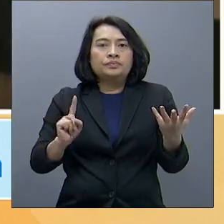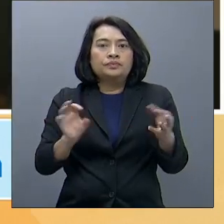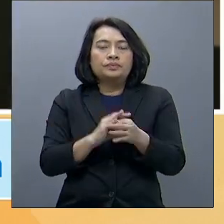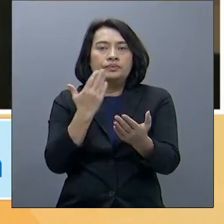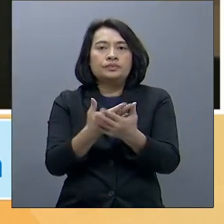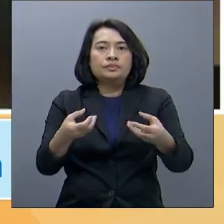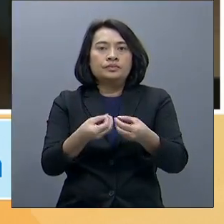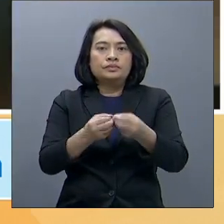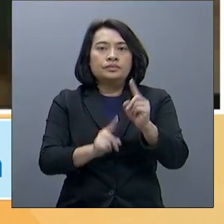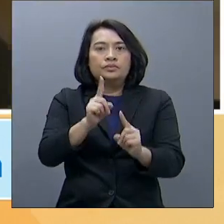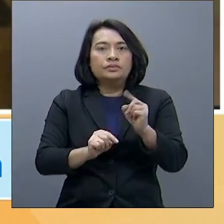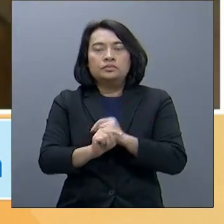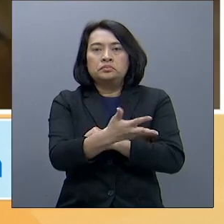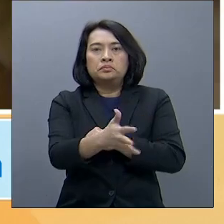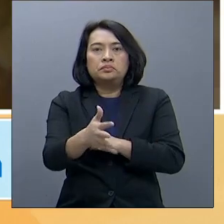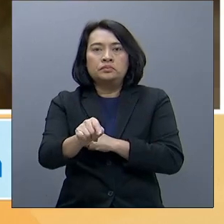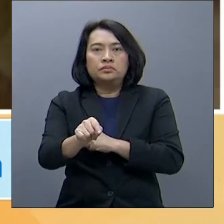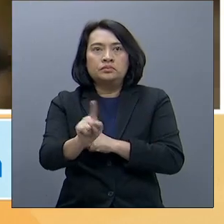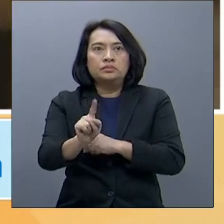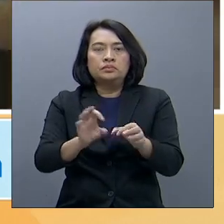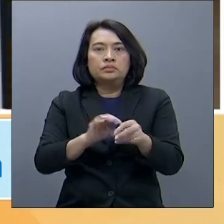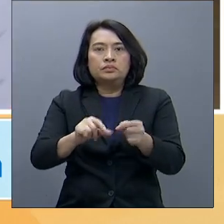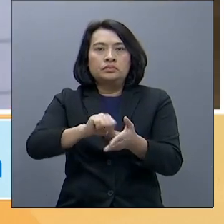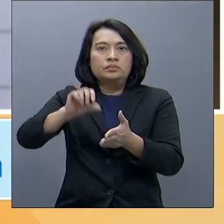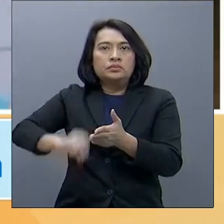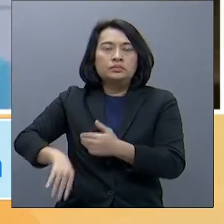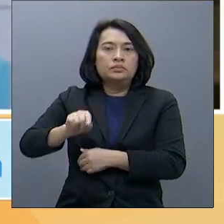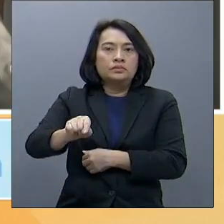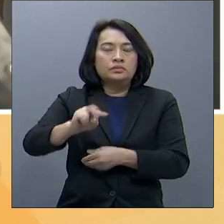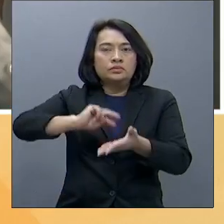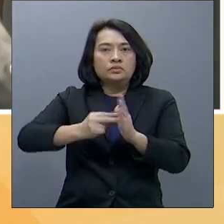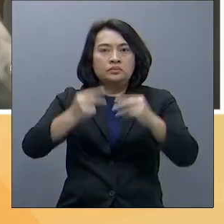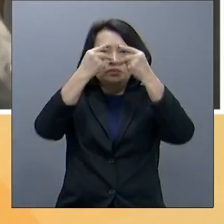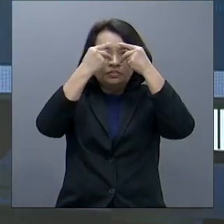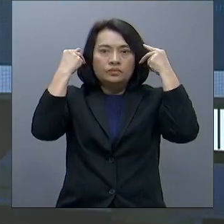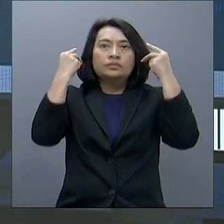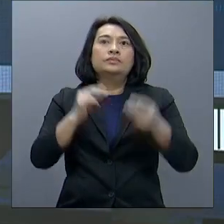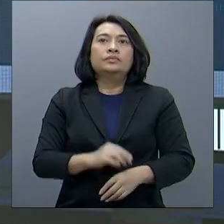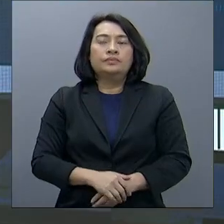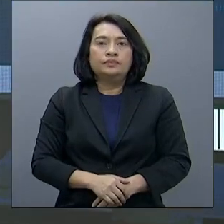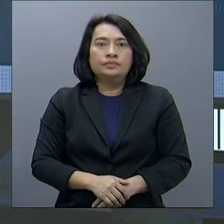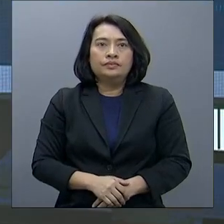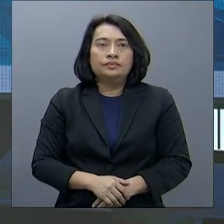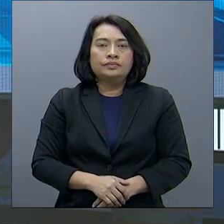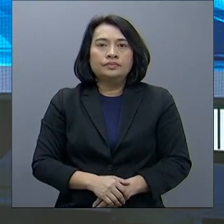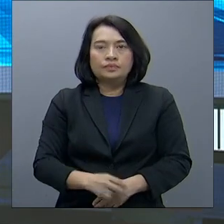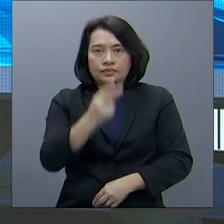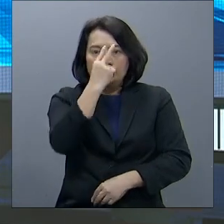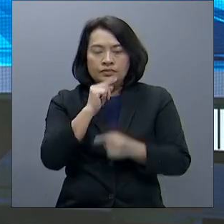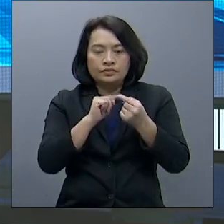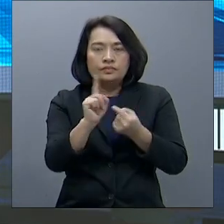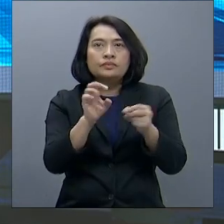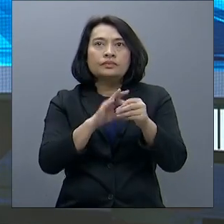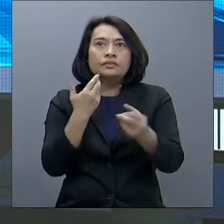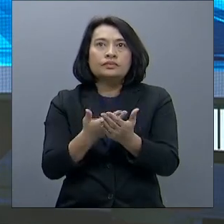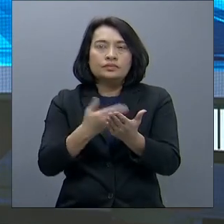หรือว่าร่วมลงทุนนะเจอแบบนี้กดรีพอร์ตเลยค่ะเพราะนั่นคือมิจฉาชีพค่ะเอาล่ะมาดูเรื่องต่อไปกันหน่อยเรื่องนี้ก็เป็นเกี่ยวกับการ